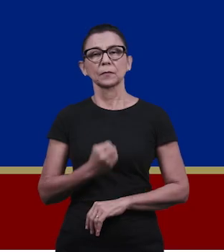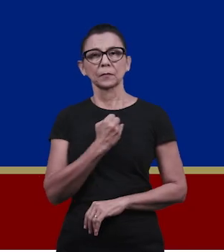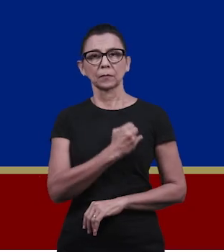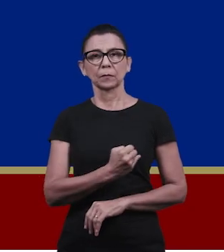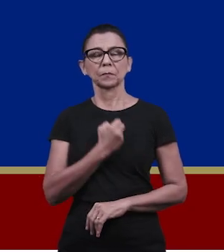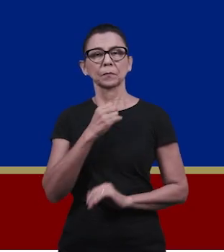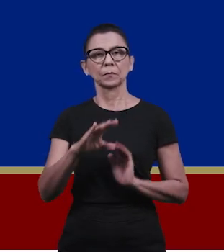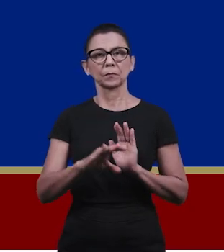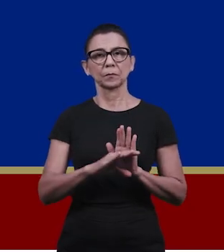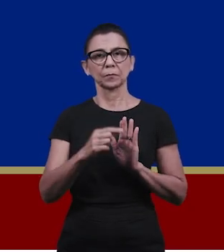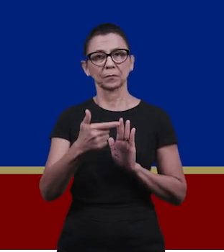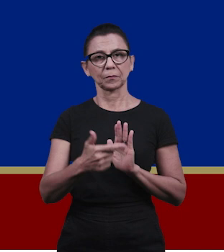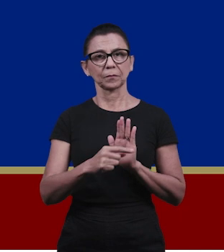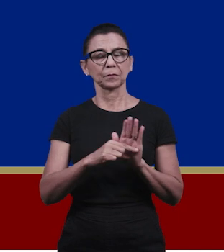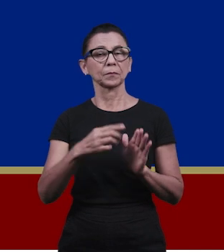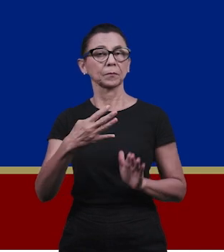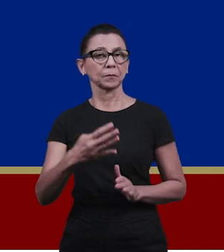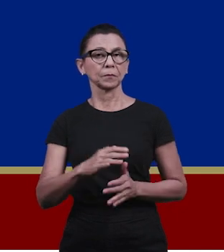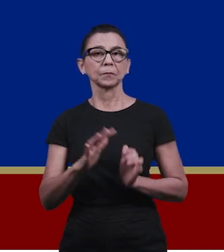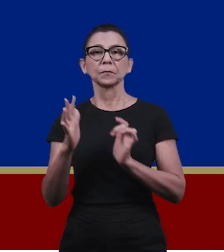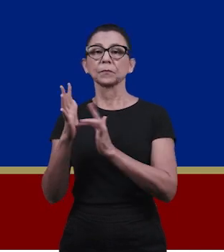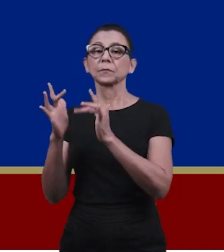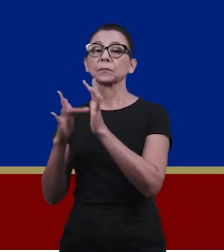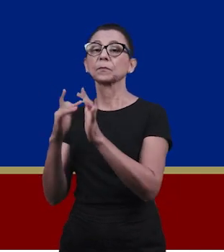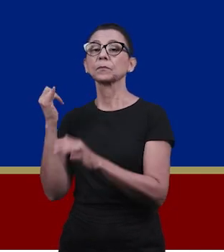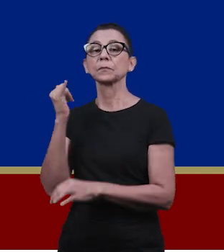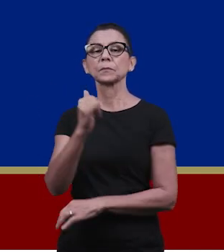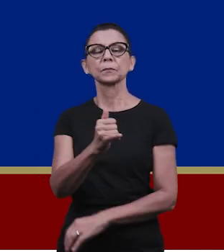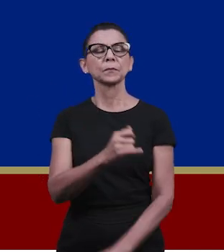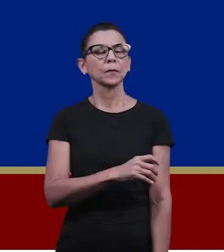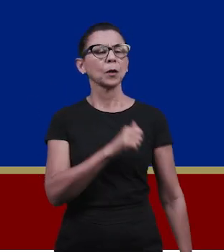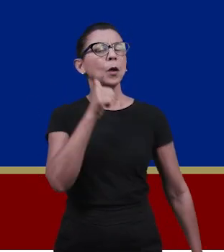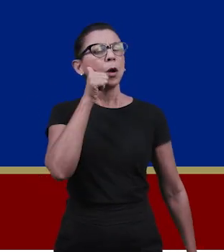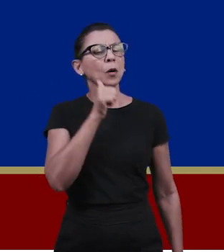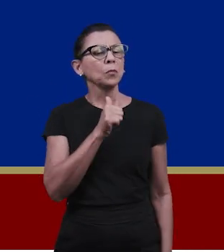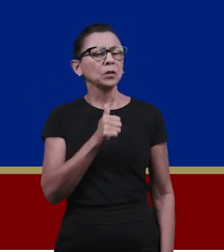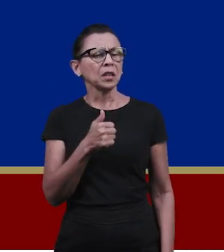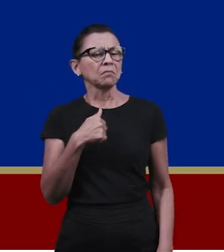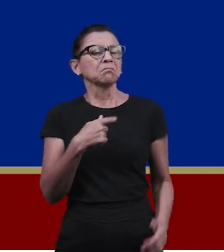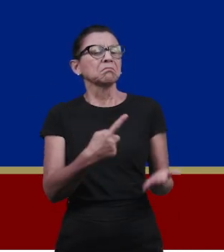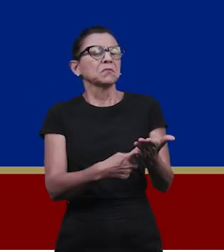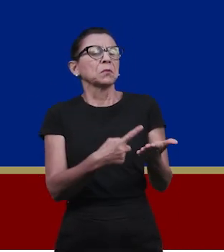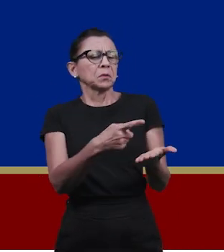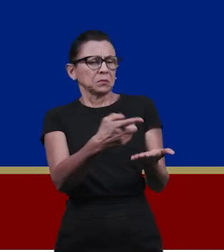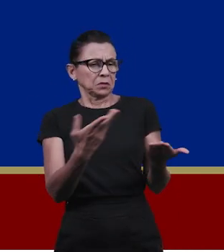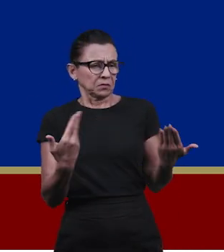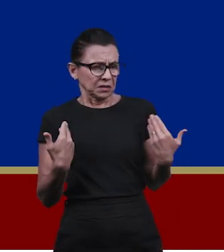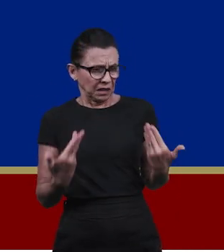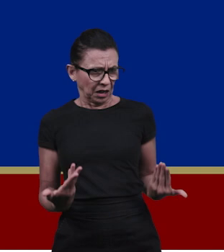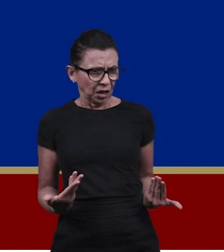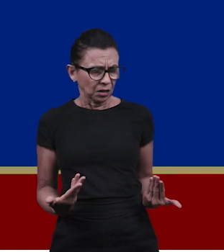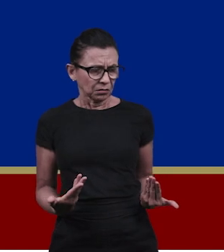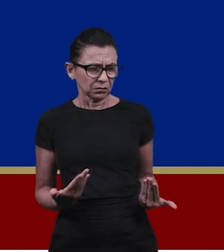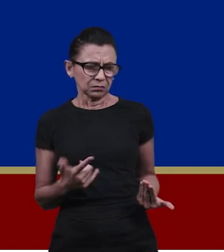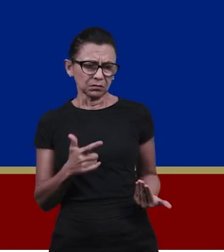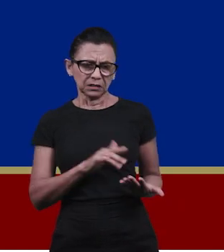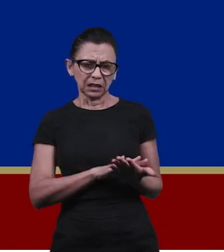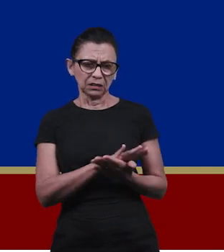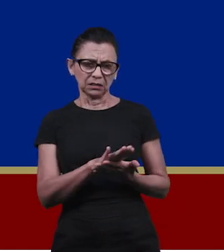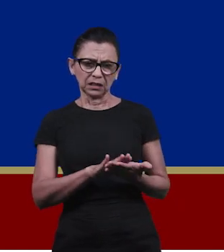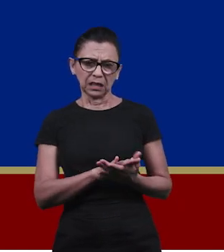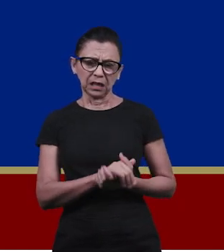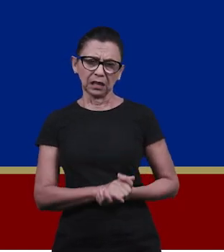«Сказал Иисус женщине, и женщина, что мне и тебе, не наступил еще час